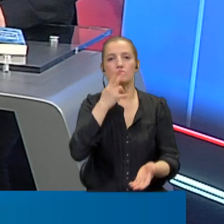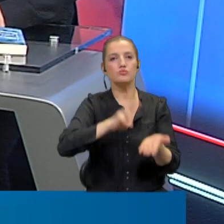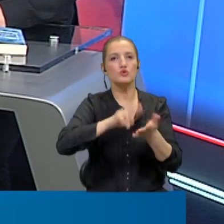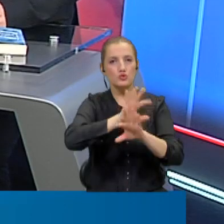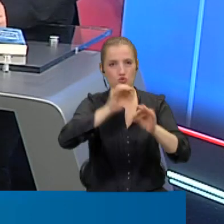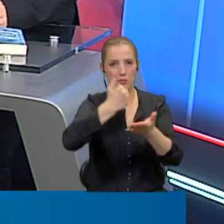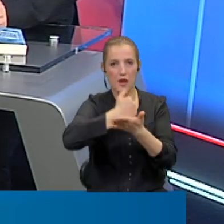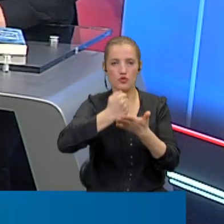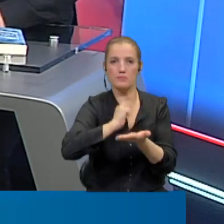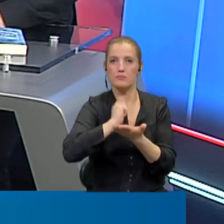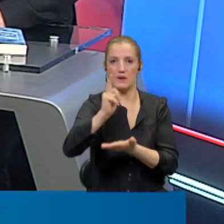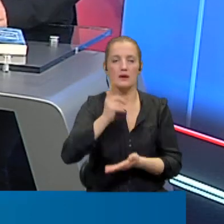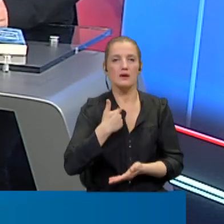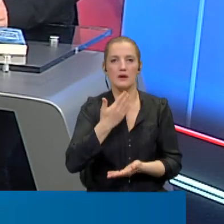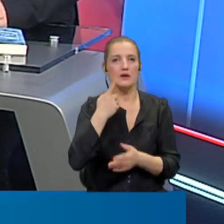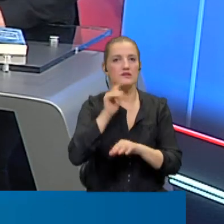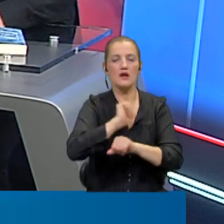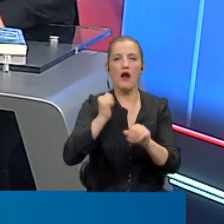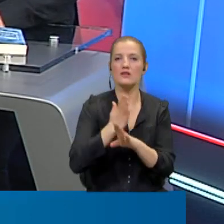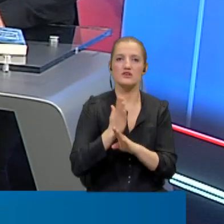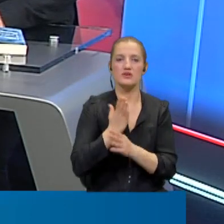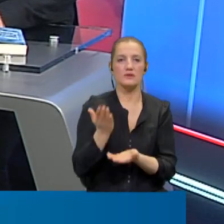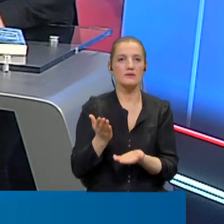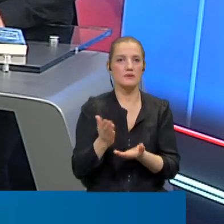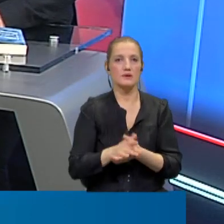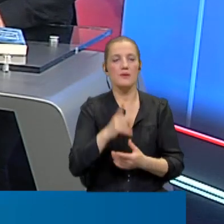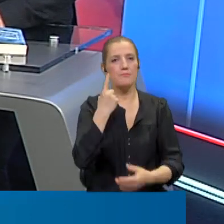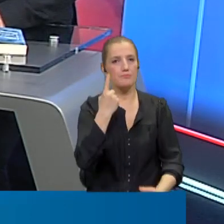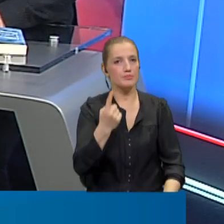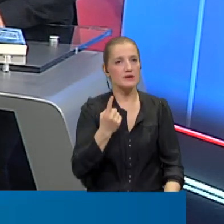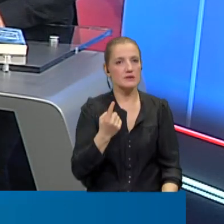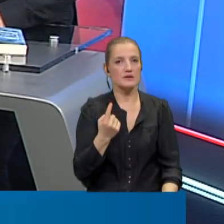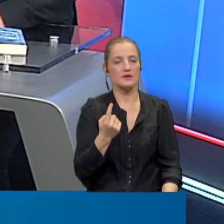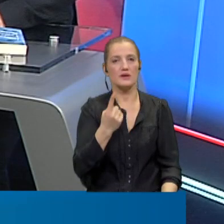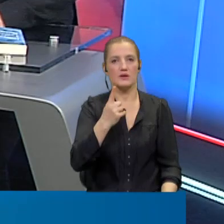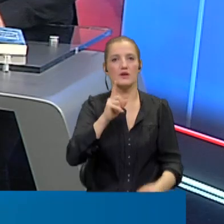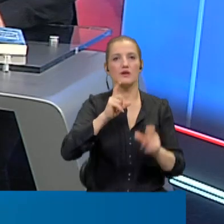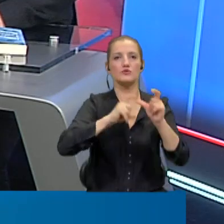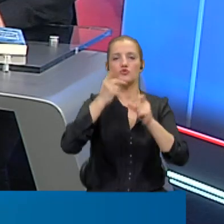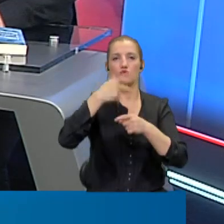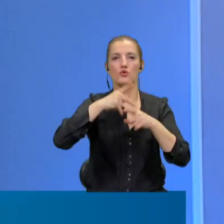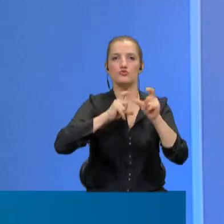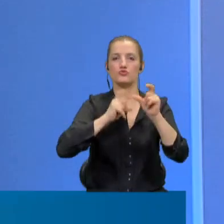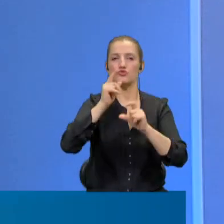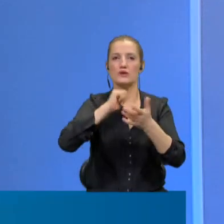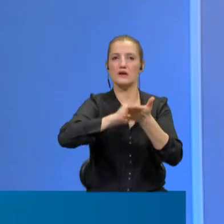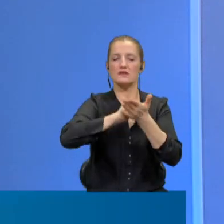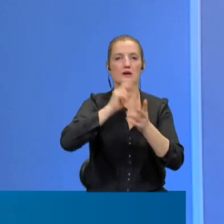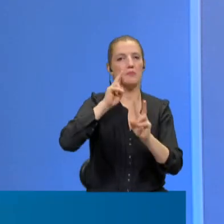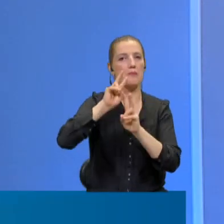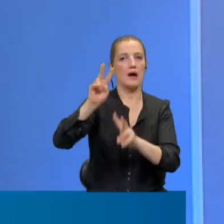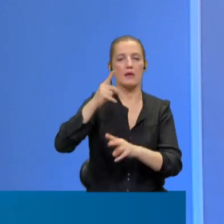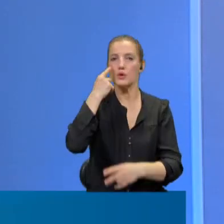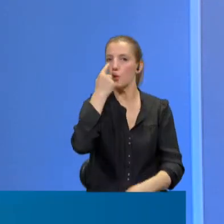mektup mu gönderdik yani iyi zarar ediyorlar bir Sözcü gazetesine dönecek olursak bir